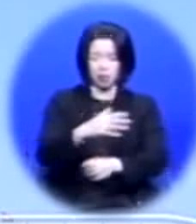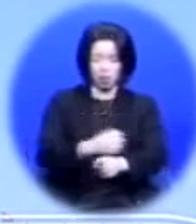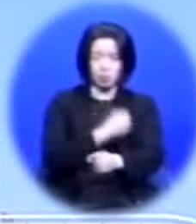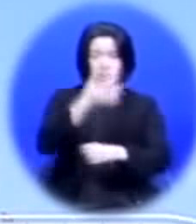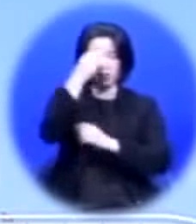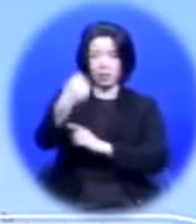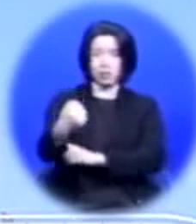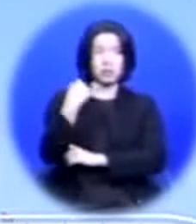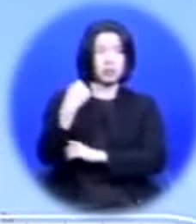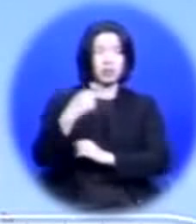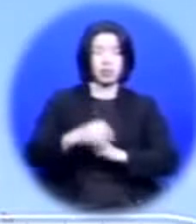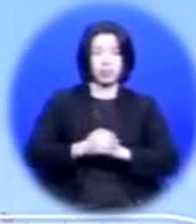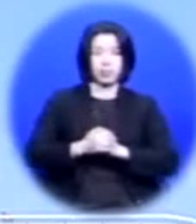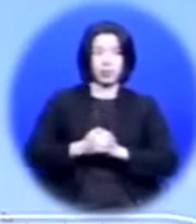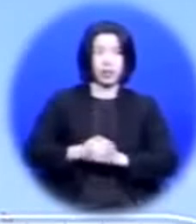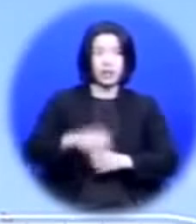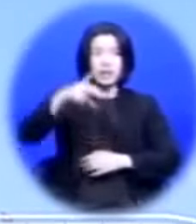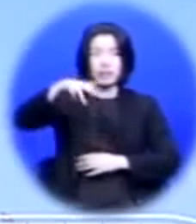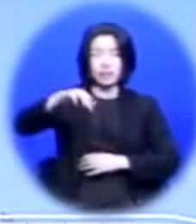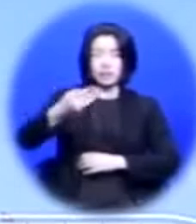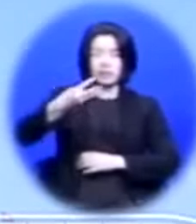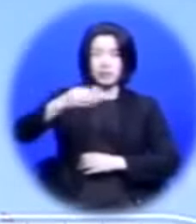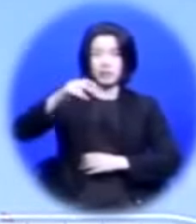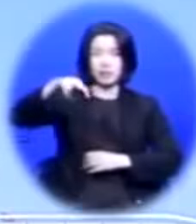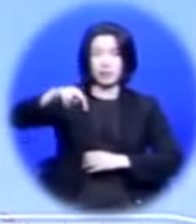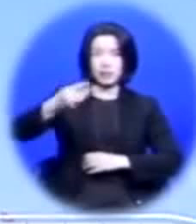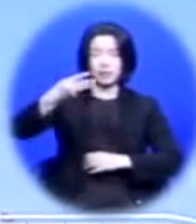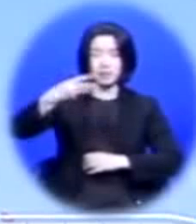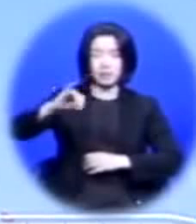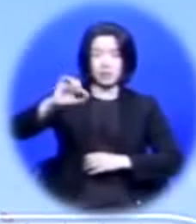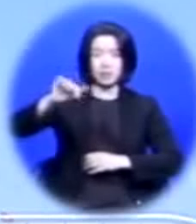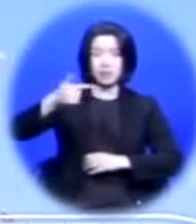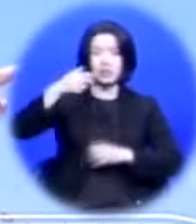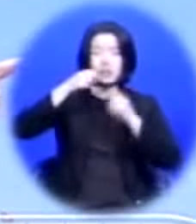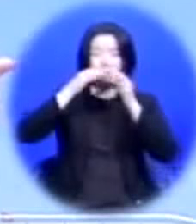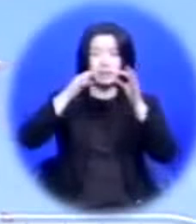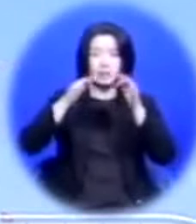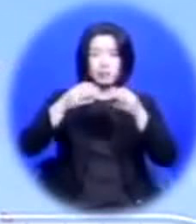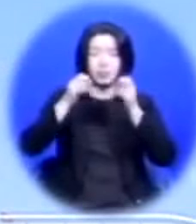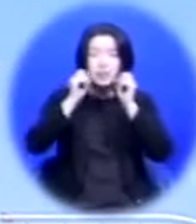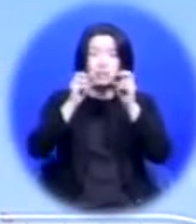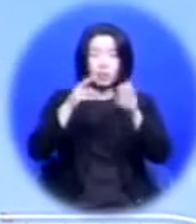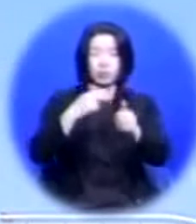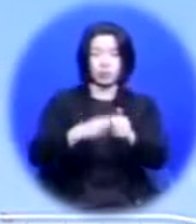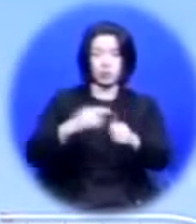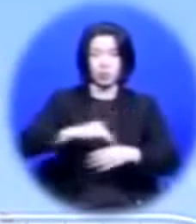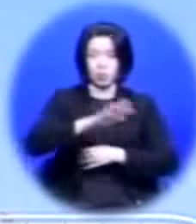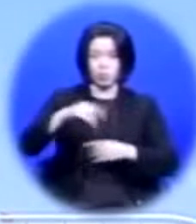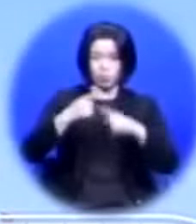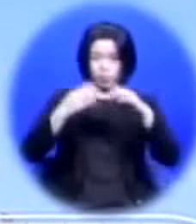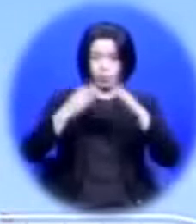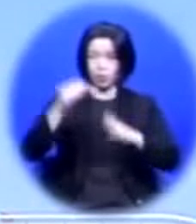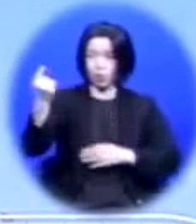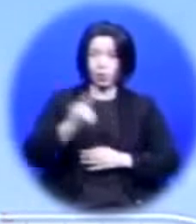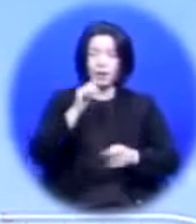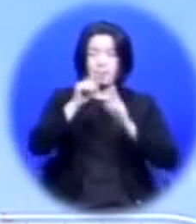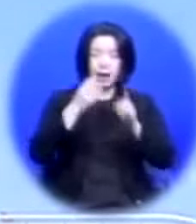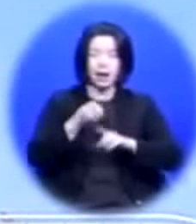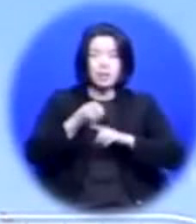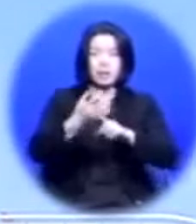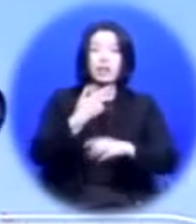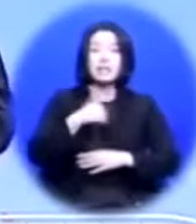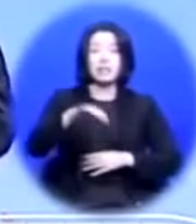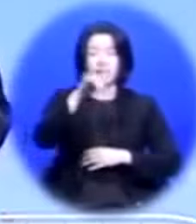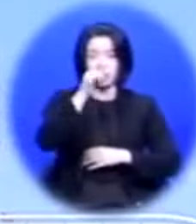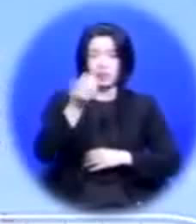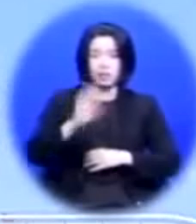말입니다 크리스 크리스킴 선교사님 우리 교회 오셔서도 말씀을 전하신 적이 있는데 그